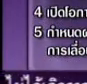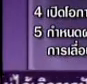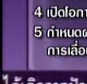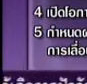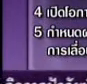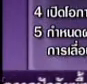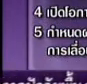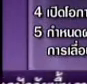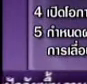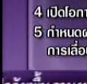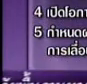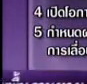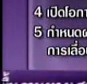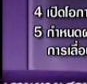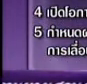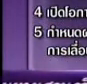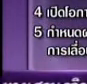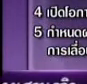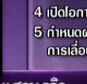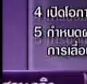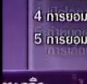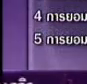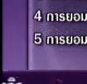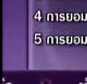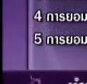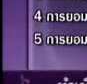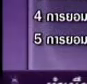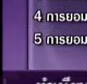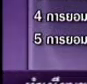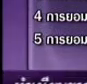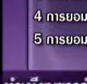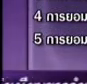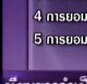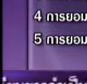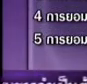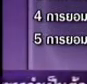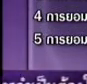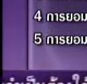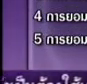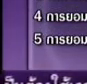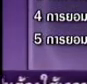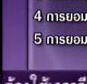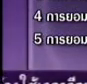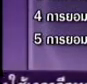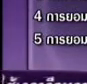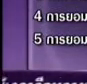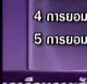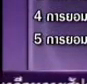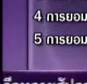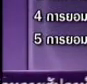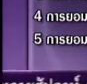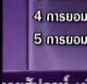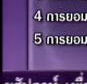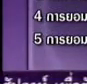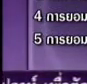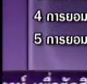สให้สตรีได้เป็นผู้นำทางการเมืองส่วนการจะลดช่องว่างระหว่างหญิงชายร้อยละ 29.97 เห็นว่าต้องมีการแลกเปลี่ยนทั